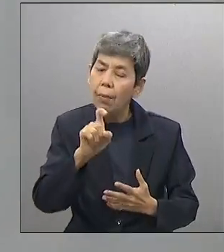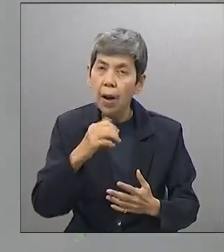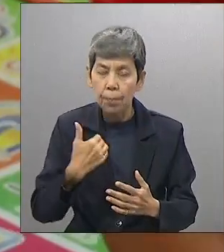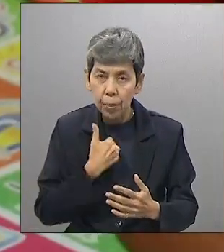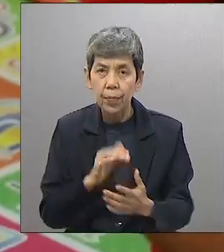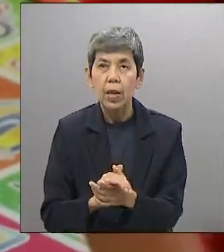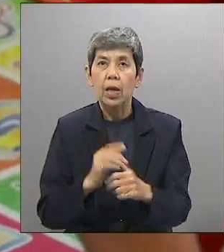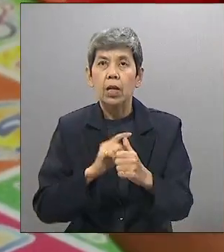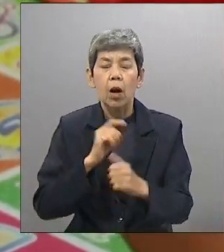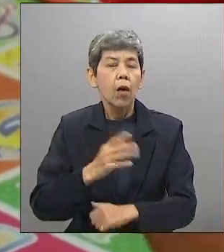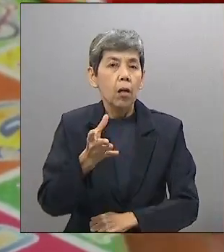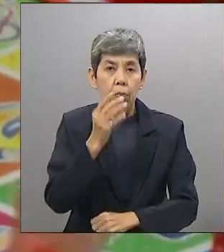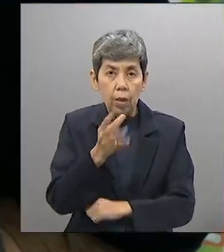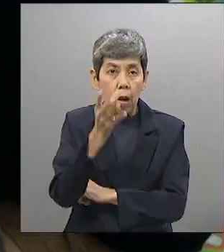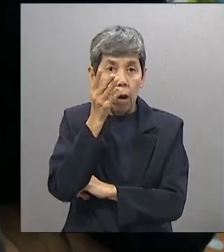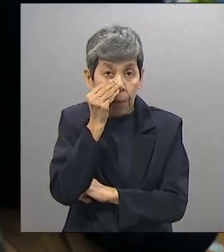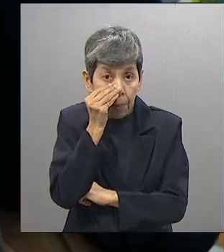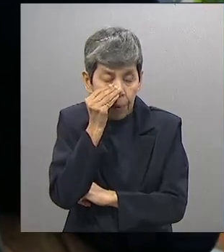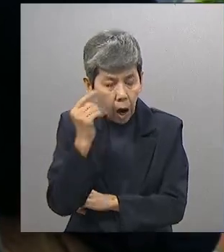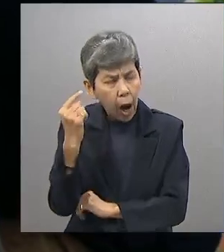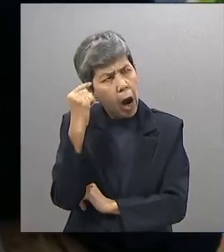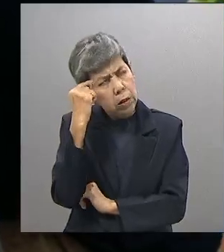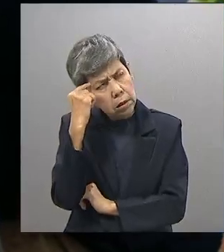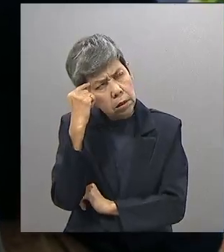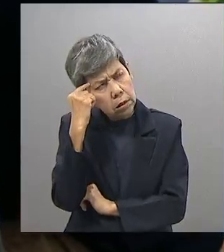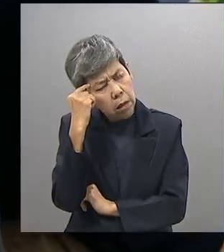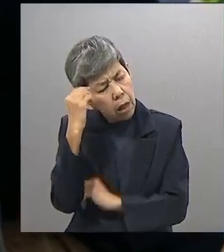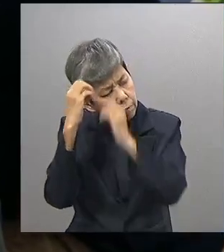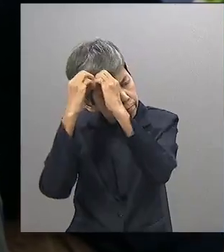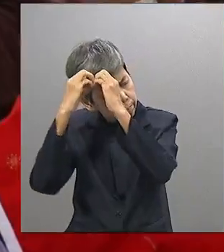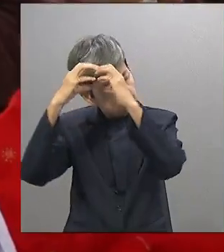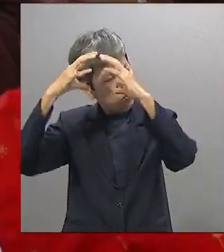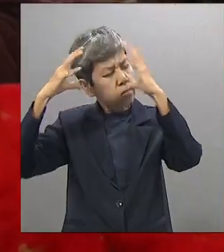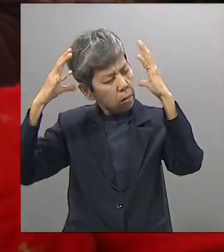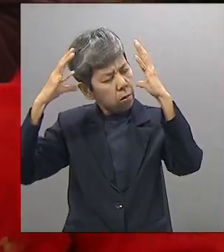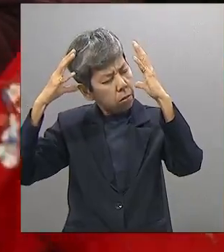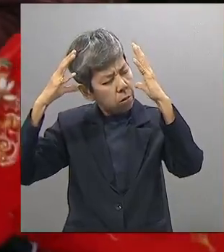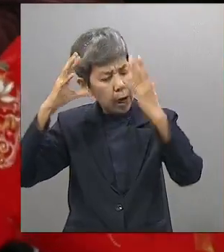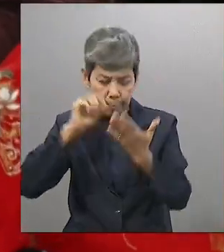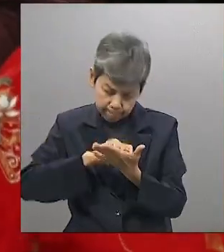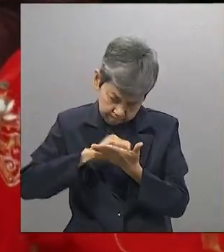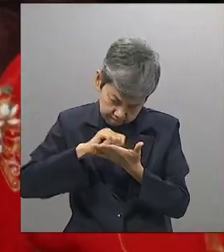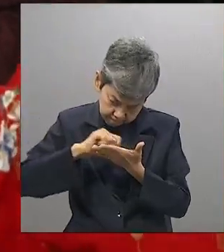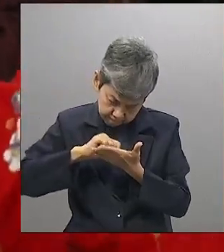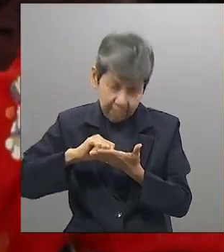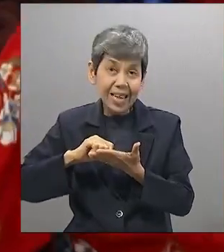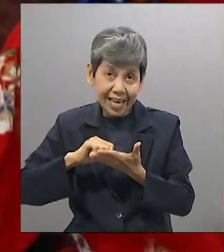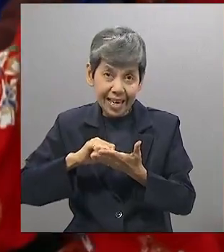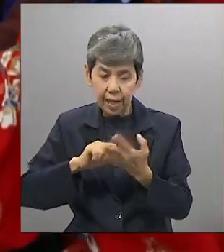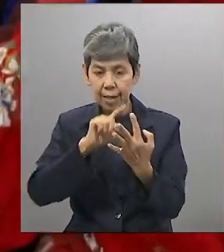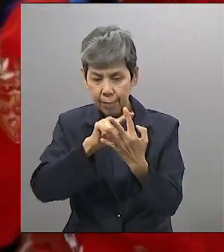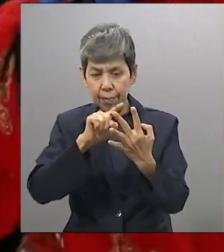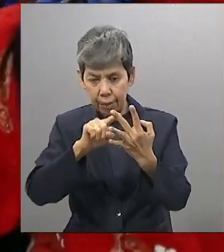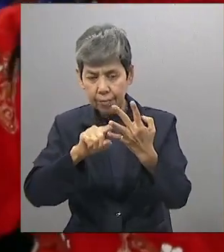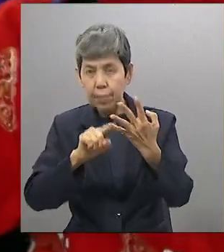อมีการทั้งฟังการคิดการจิธนาการเรากการเขีนลงไปซึ่โก Picture Book มี OH ประกอบ balanced